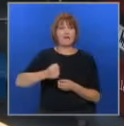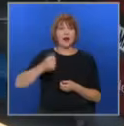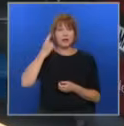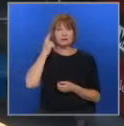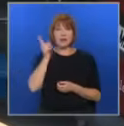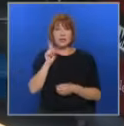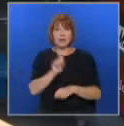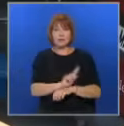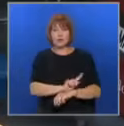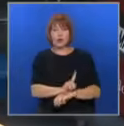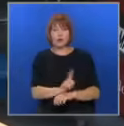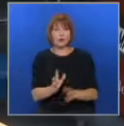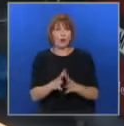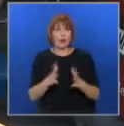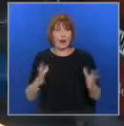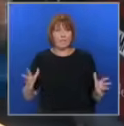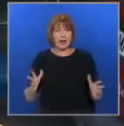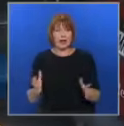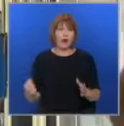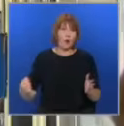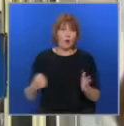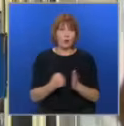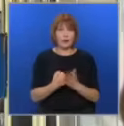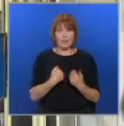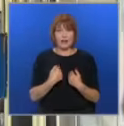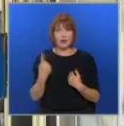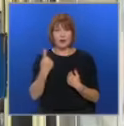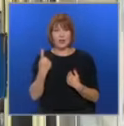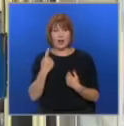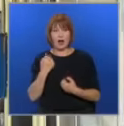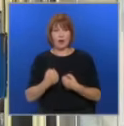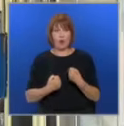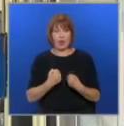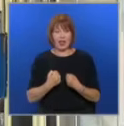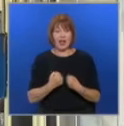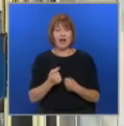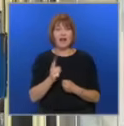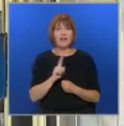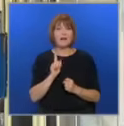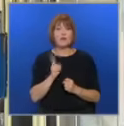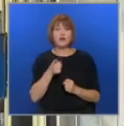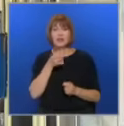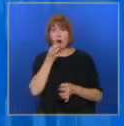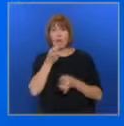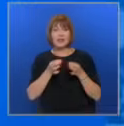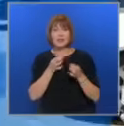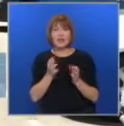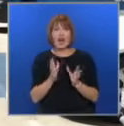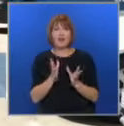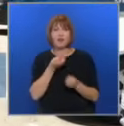скорост. С голяма скорост. И не отнася и мен, и тая кола. Не може да обясни с сигурност и точност какво се е случило.